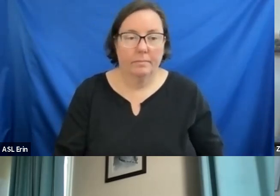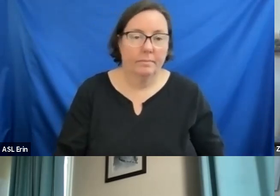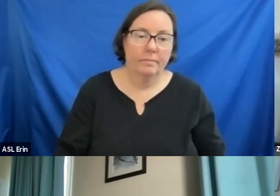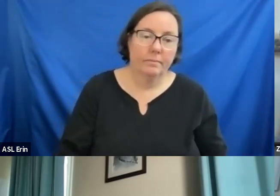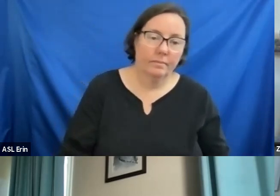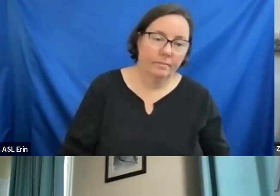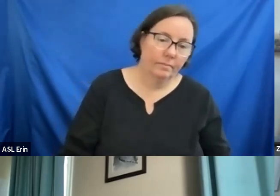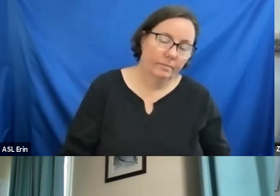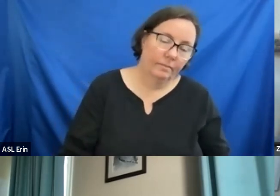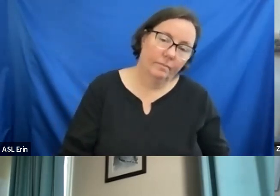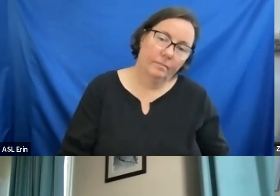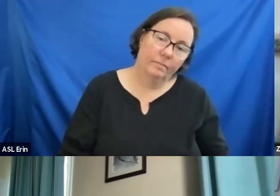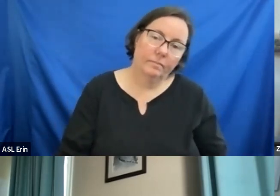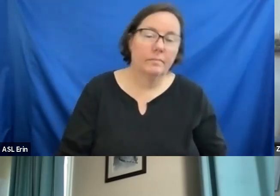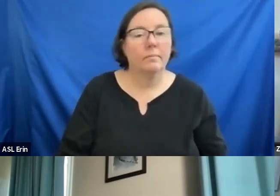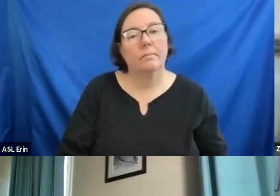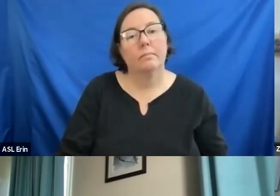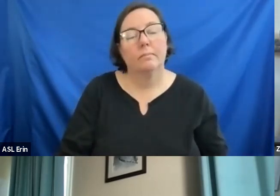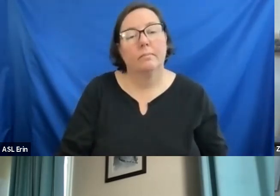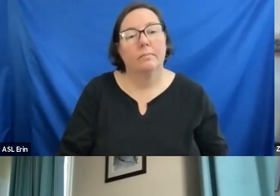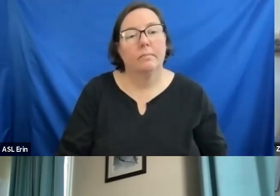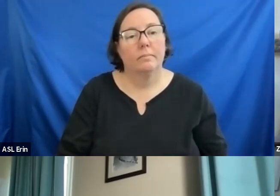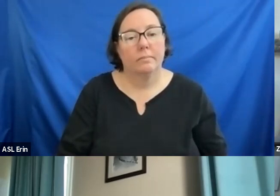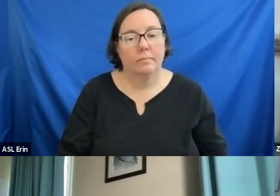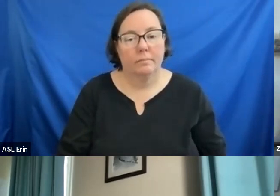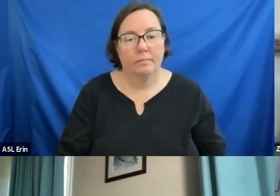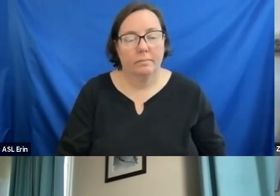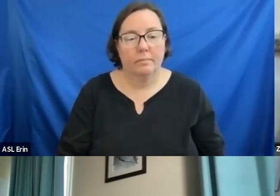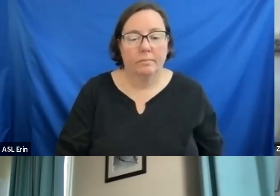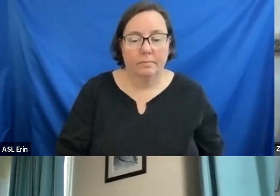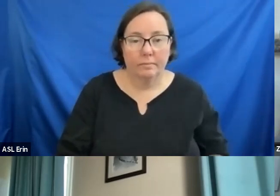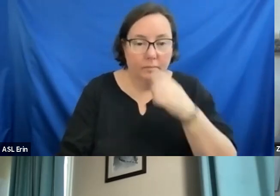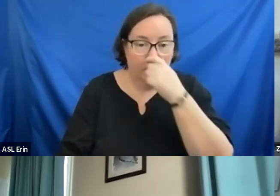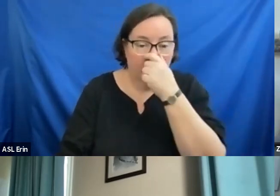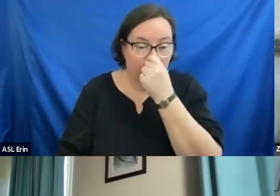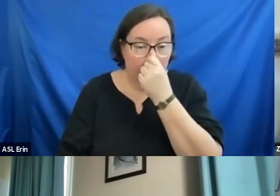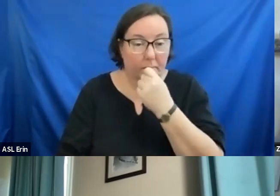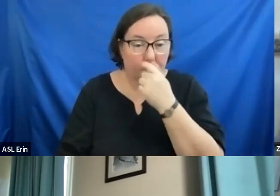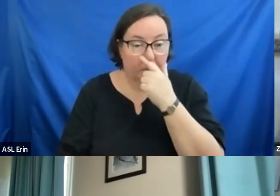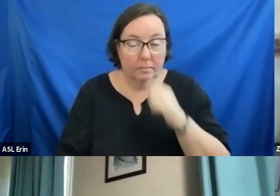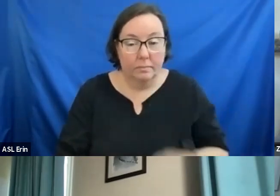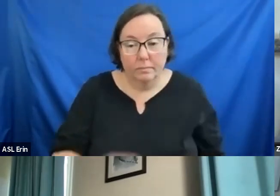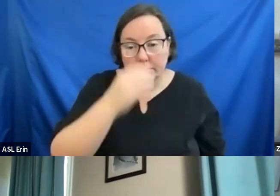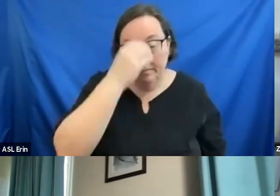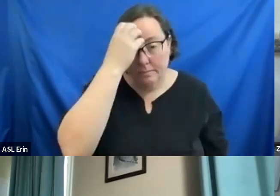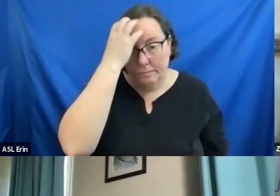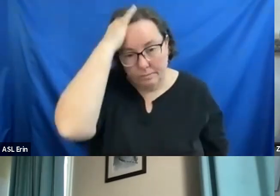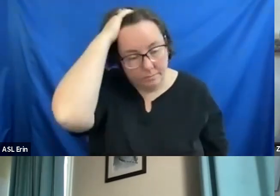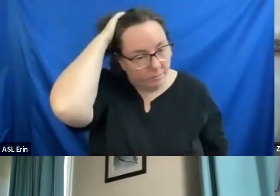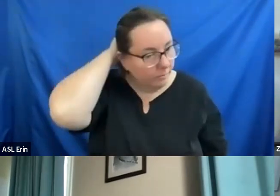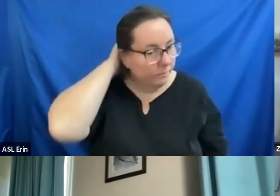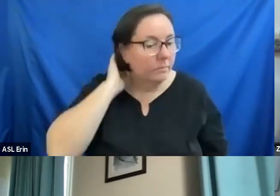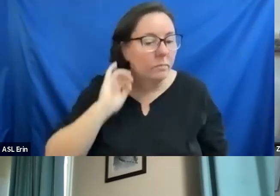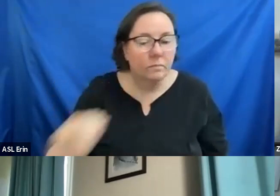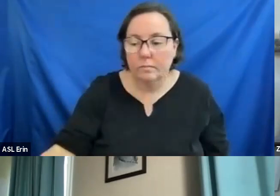qui a passé dans ces séance. Et nous faut connaître que c'est dans ce channel français à nous, si vous besoin entrer là-dedans,